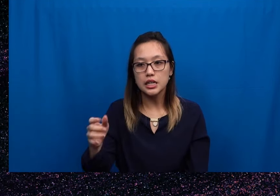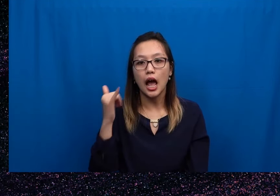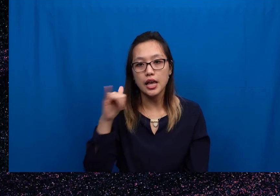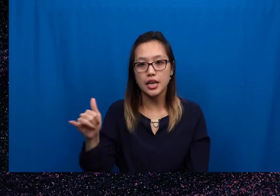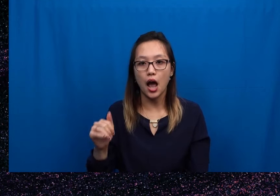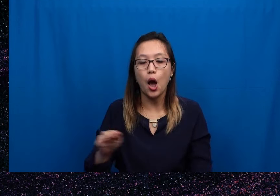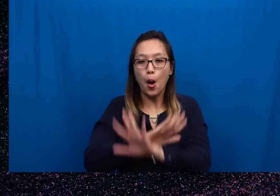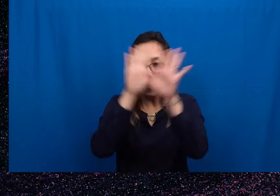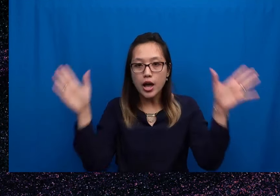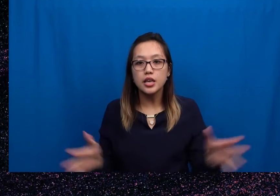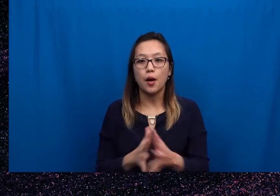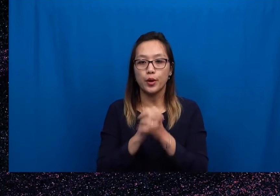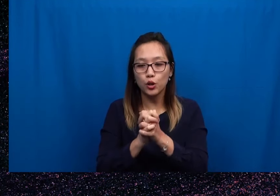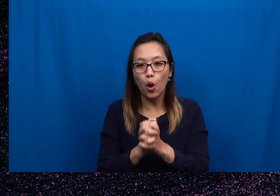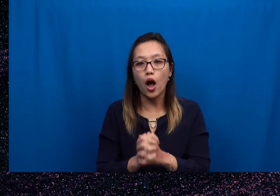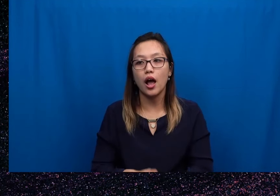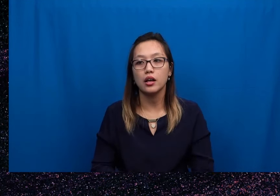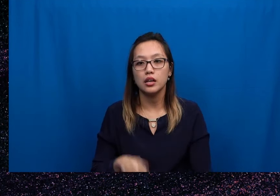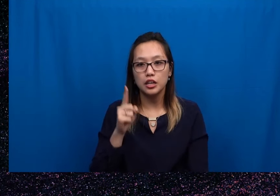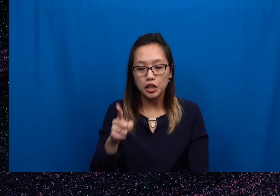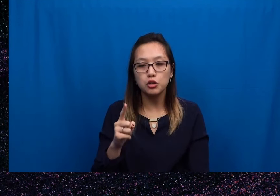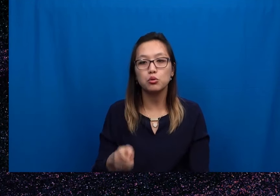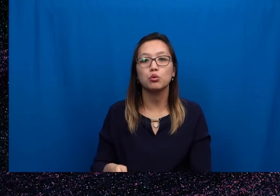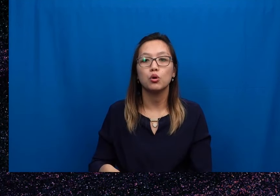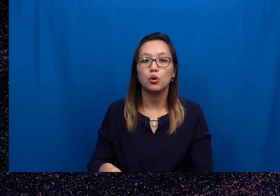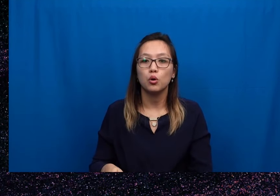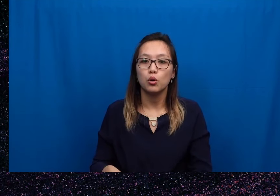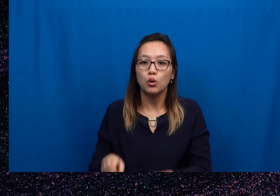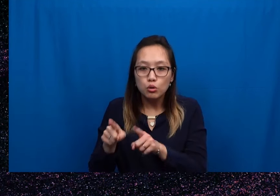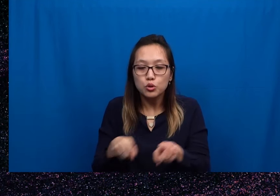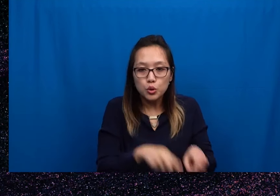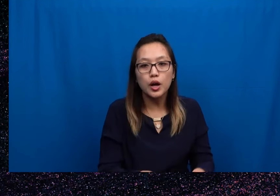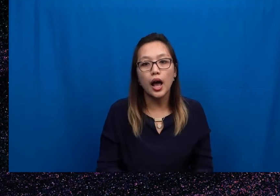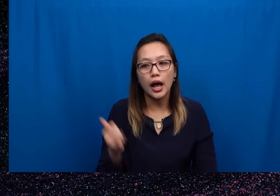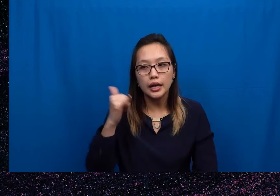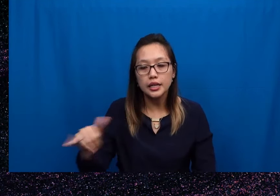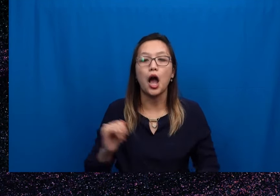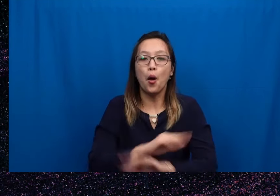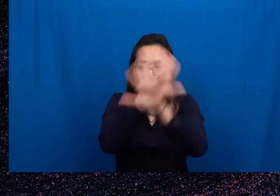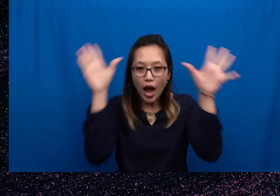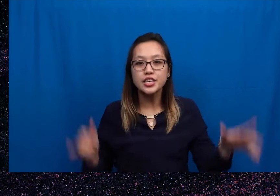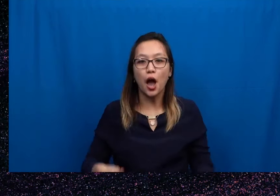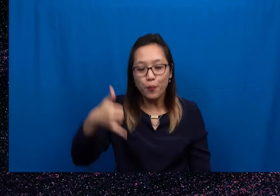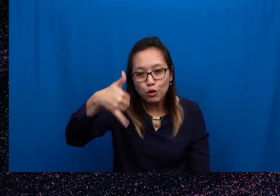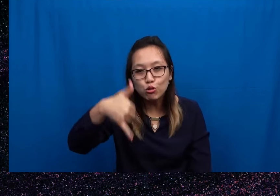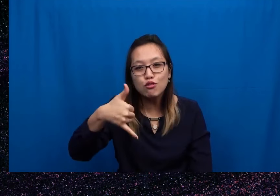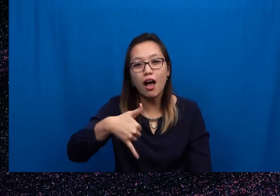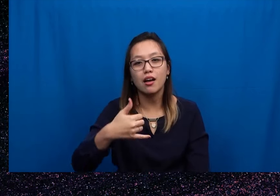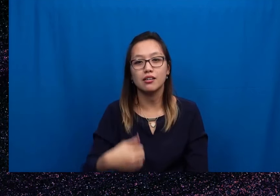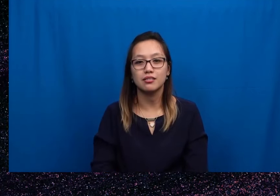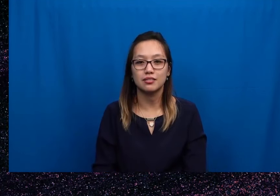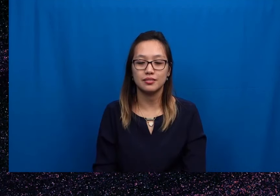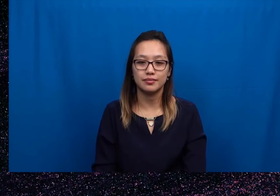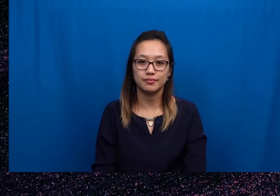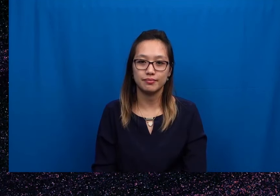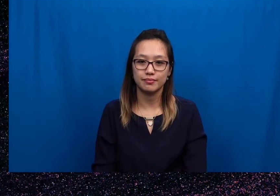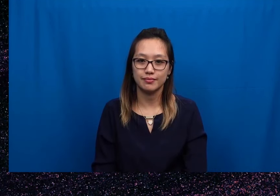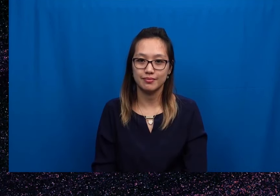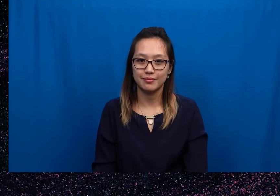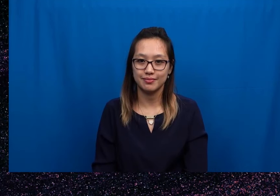banyak berdosa. Ini ironis, saudara. Dia yang banyak berdoa, dia juga yang banyak